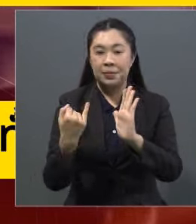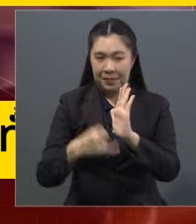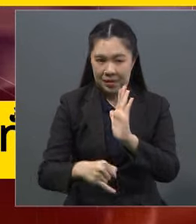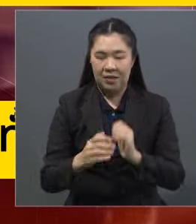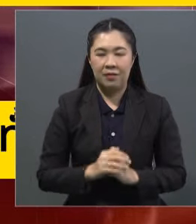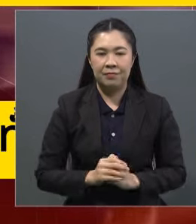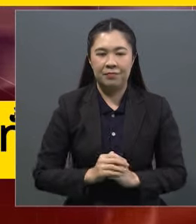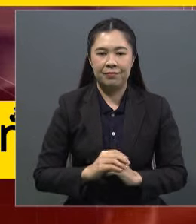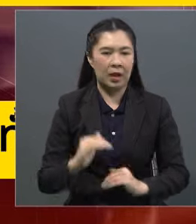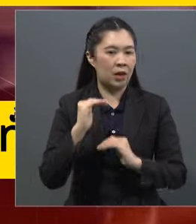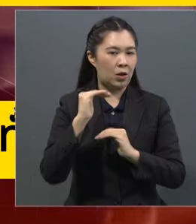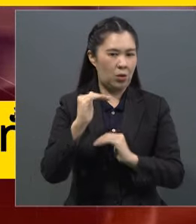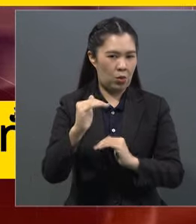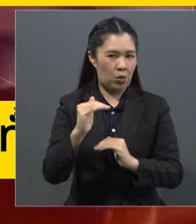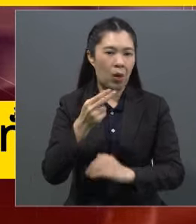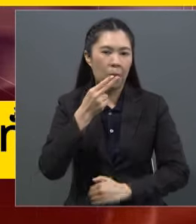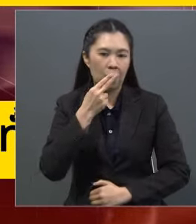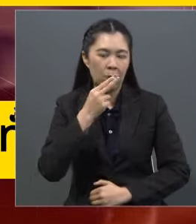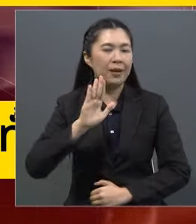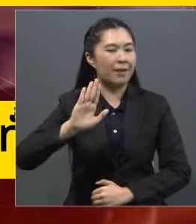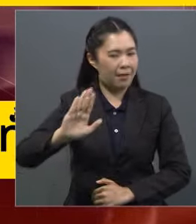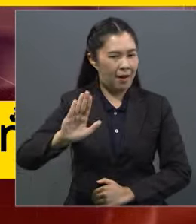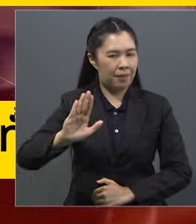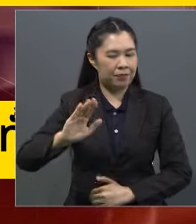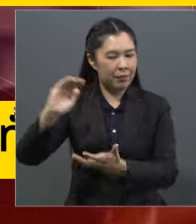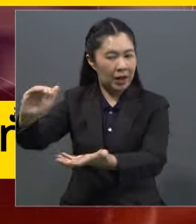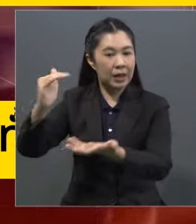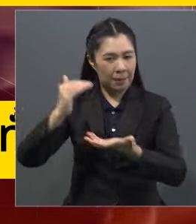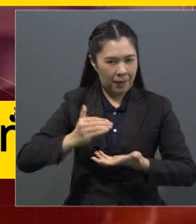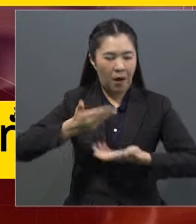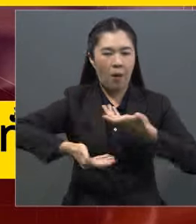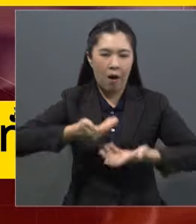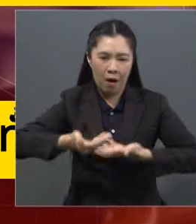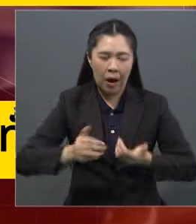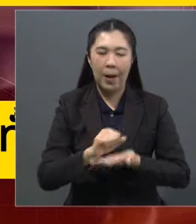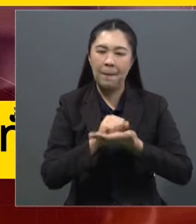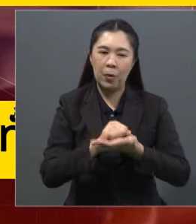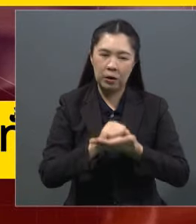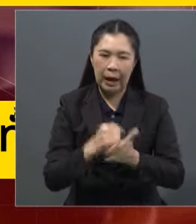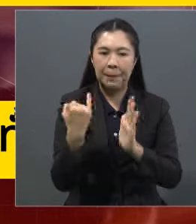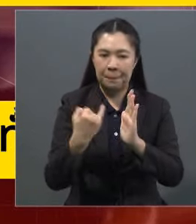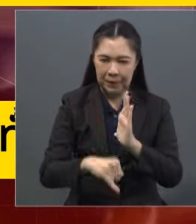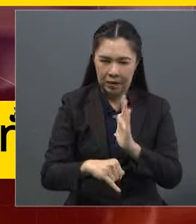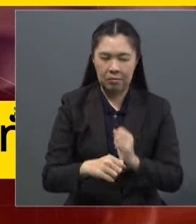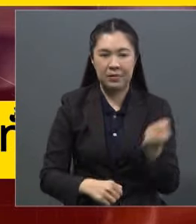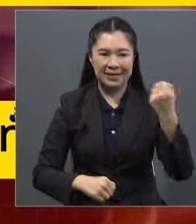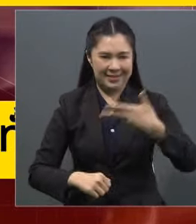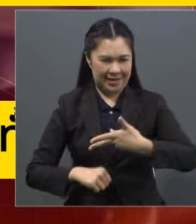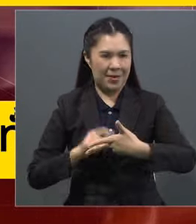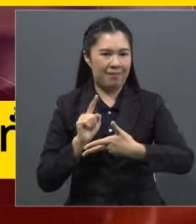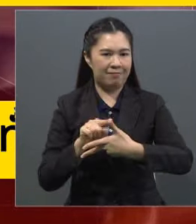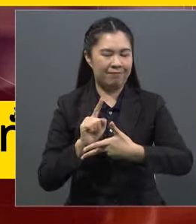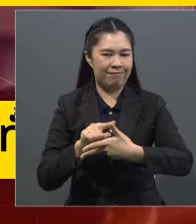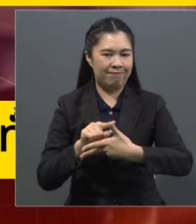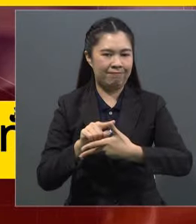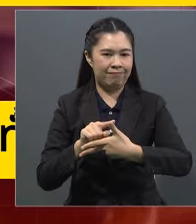ฎหมายไทยกำหนดให้บุหรี่ไฟฟ้าเป็นสินค้าต้องห้ามทั้งการนำเข้าจำหน่ายหรือให้บริการมีความผิดใน3ข้อหาด้วยกันนะครับ